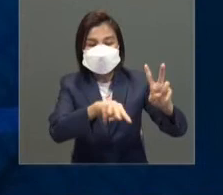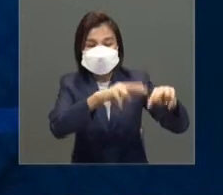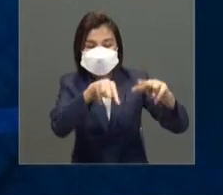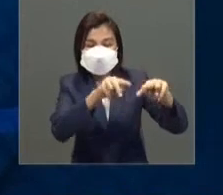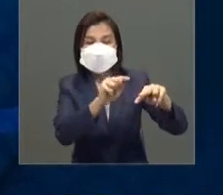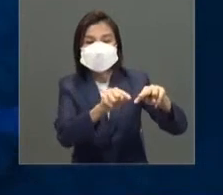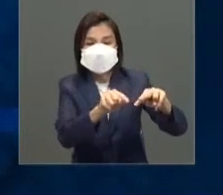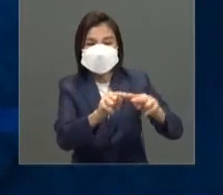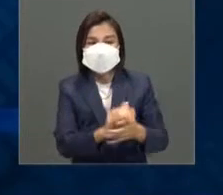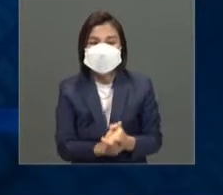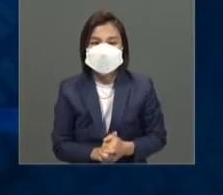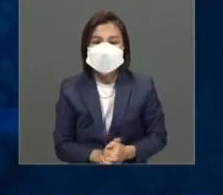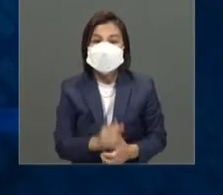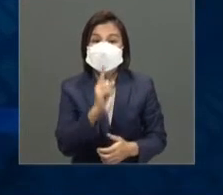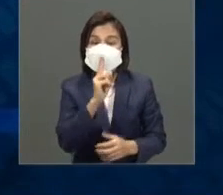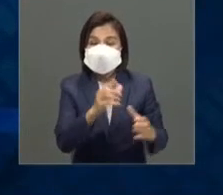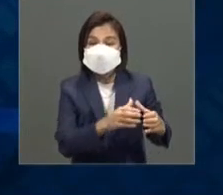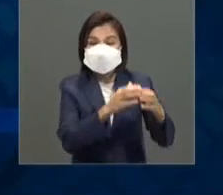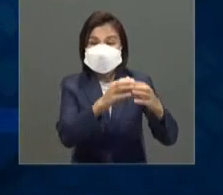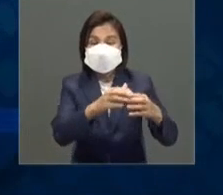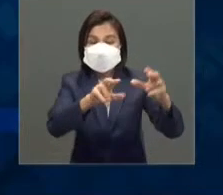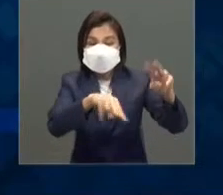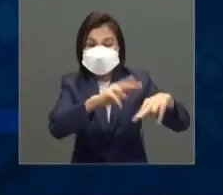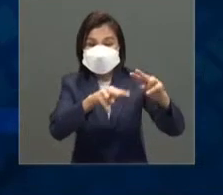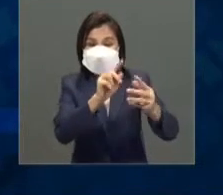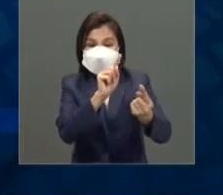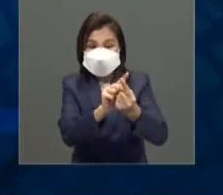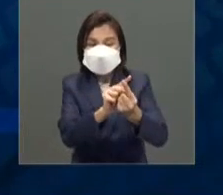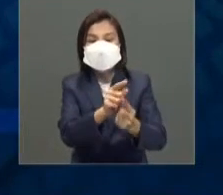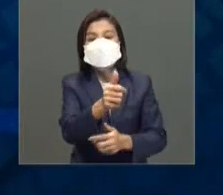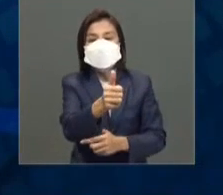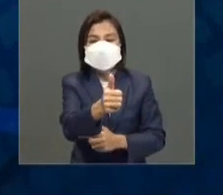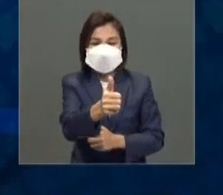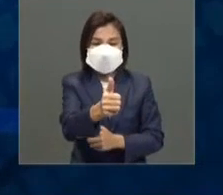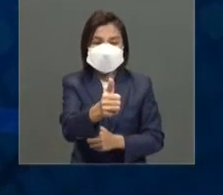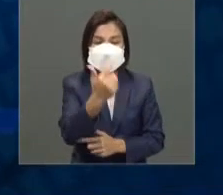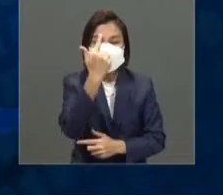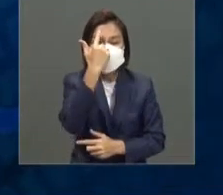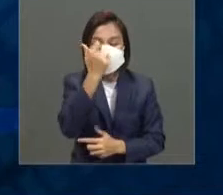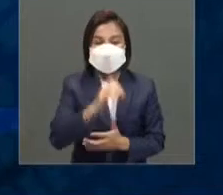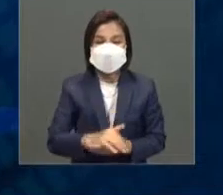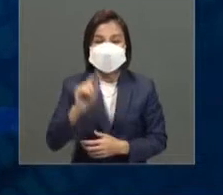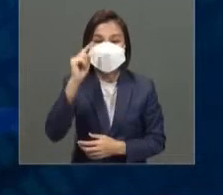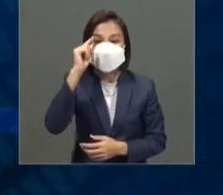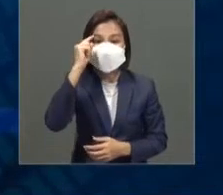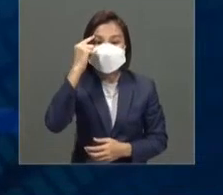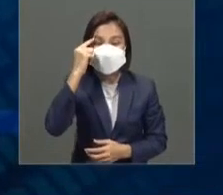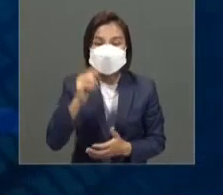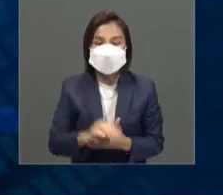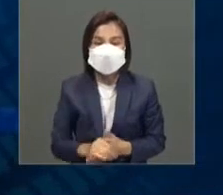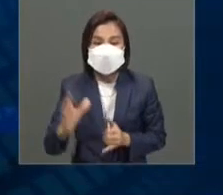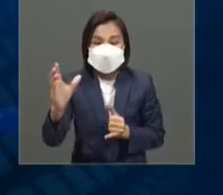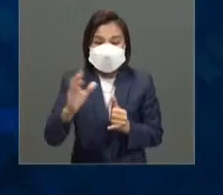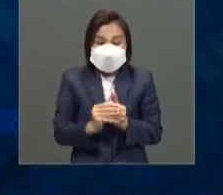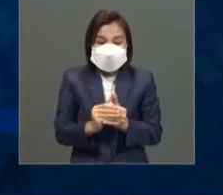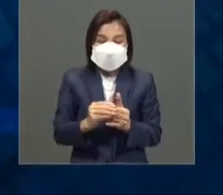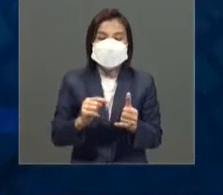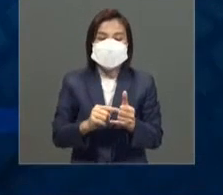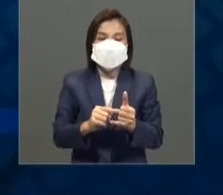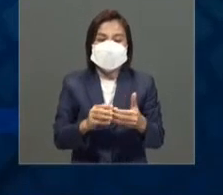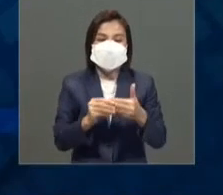จออย่างเงี้ยฮะดีเพราะว่าคนที่ไม่รู้ตัวเอามารักษาซึ่งเราอยากจะเห็นภา